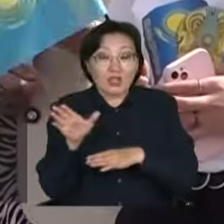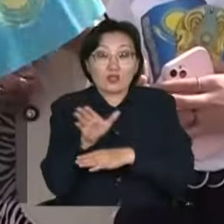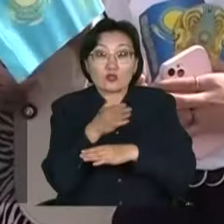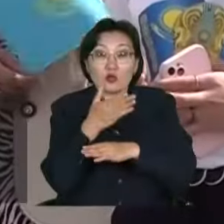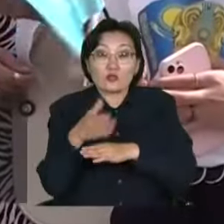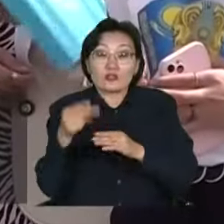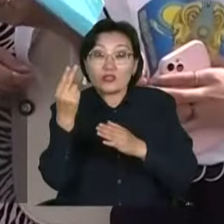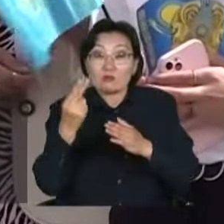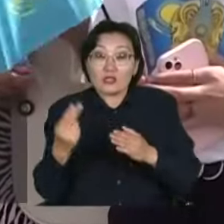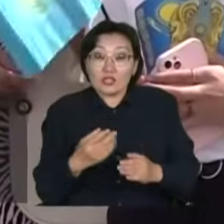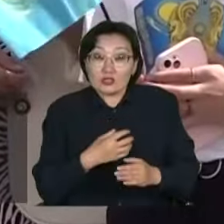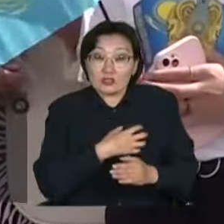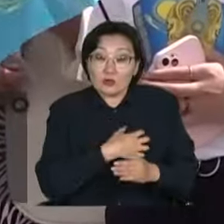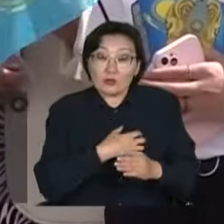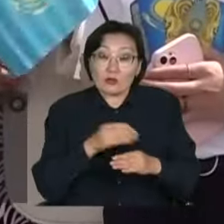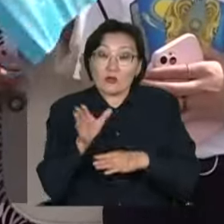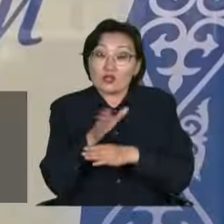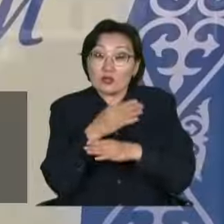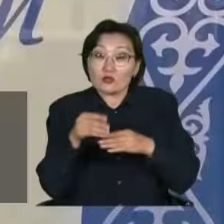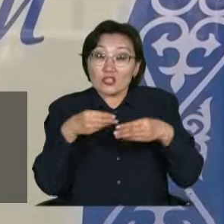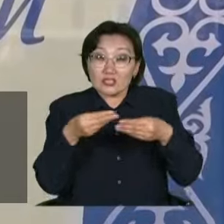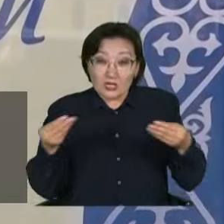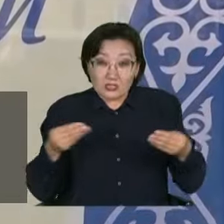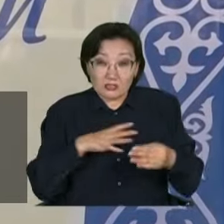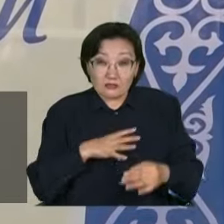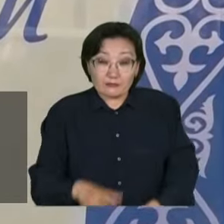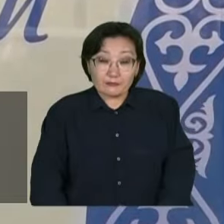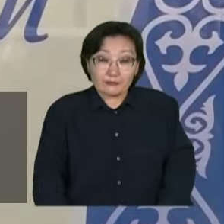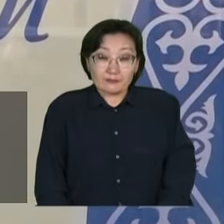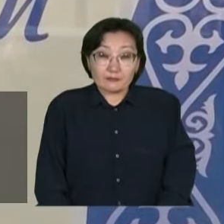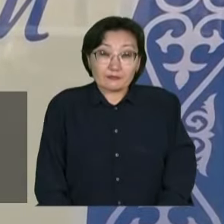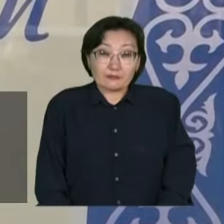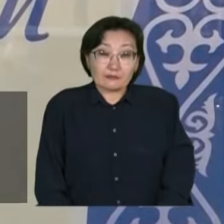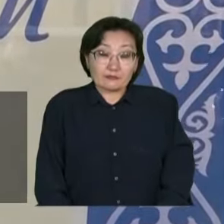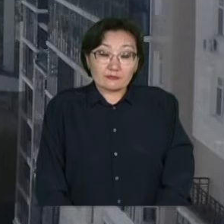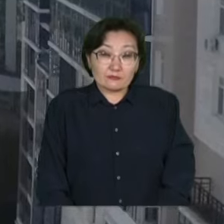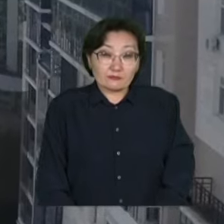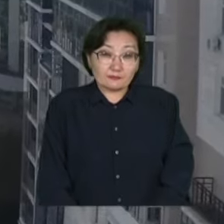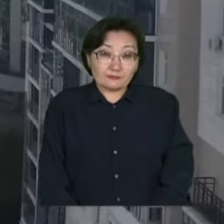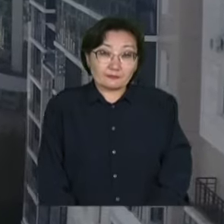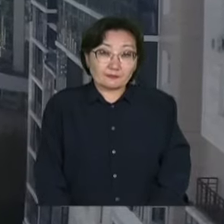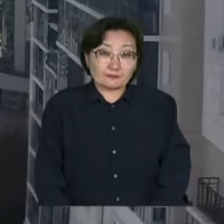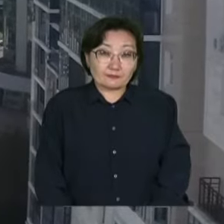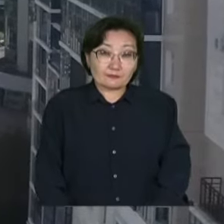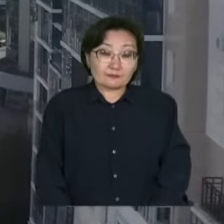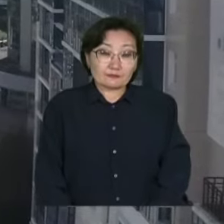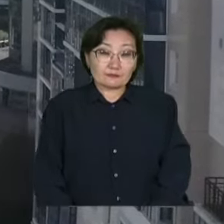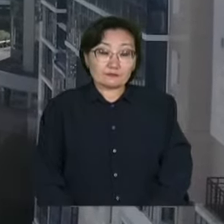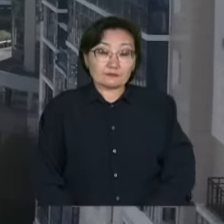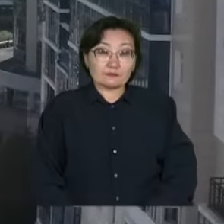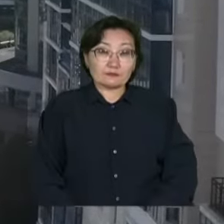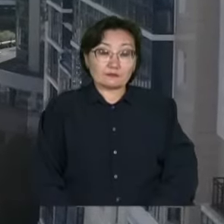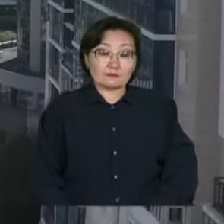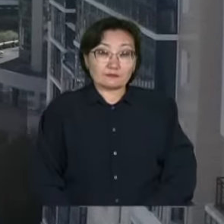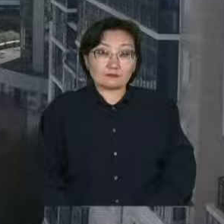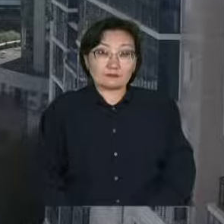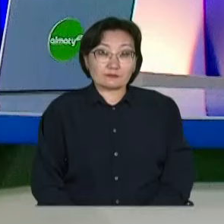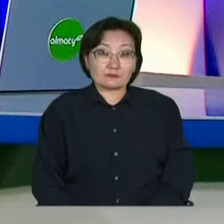бейнеленген төсбелгілер мен жалаушалар таратылды. Камшат Мухамеджан, Нұрлан Өтегенов, Тастан Темірбекұлы, Алматы телеарнасы,